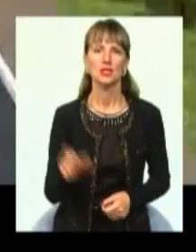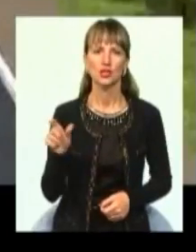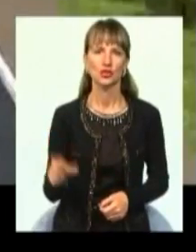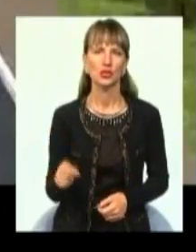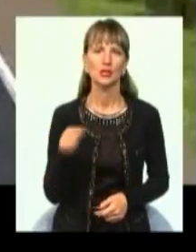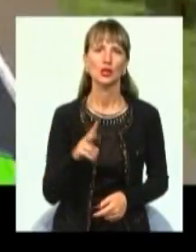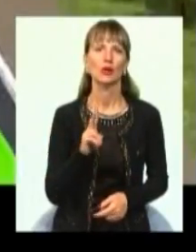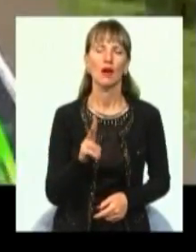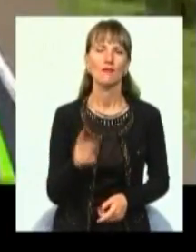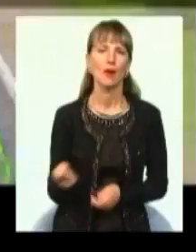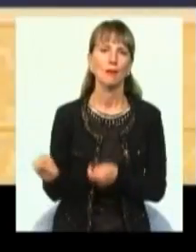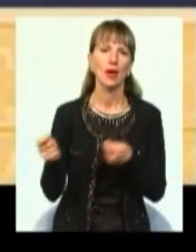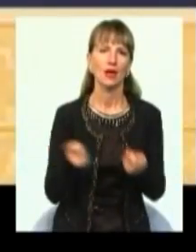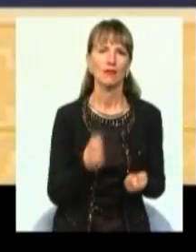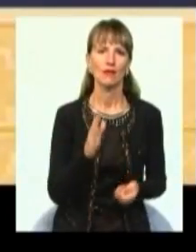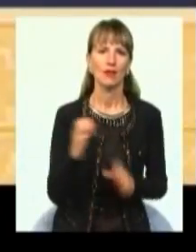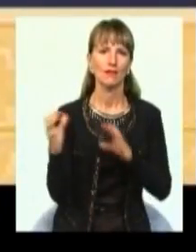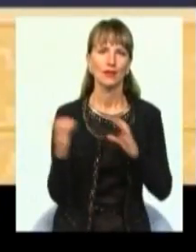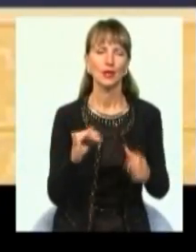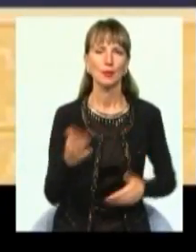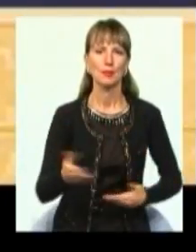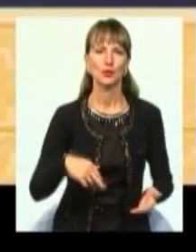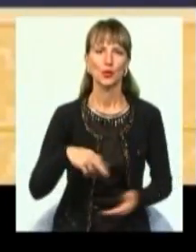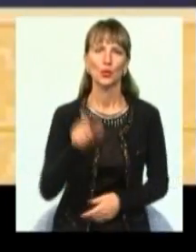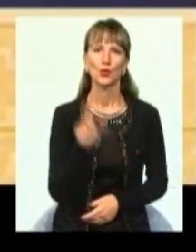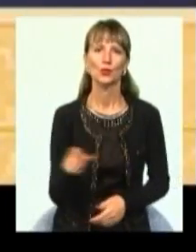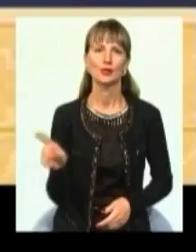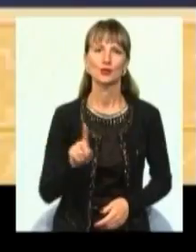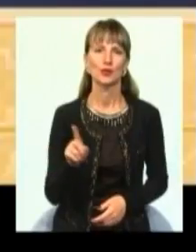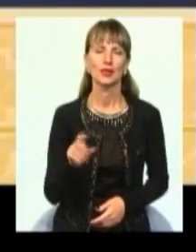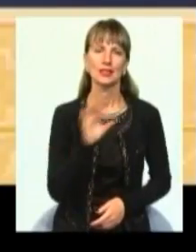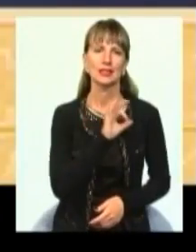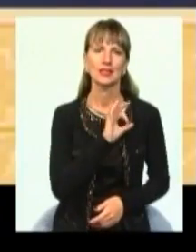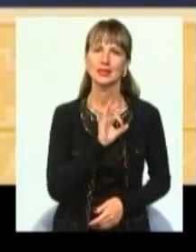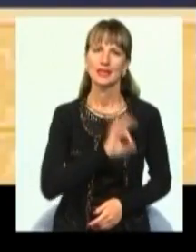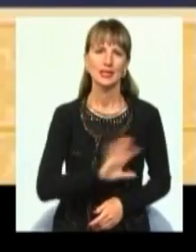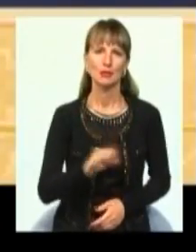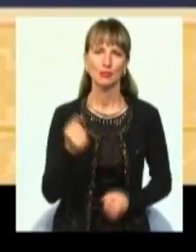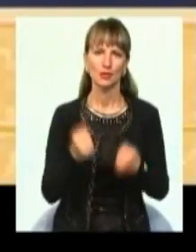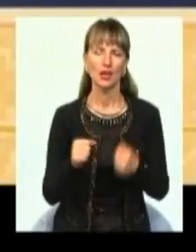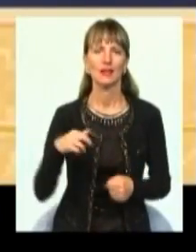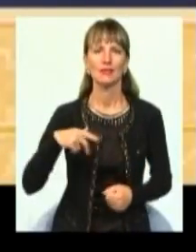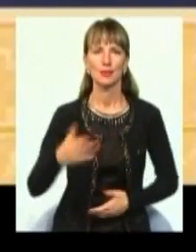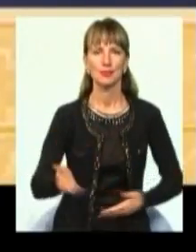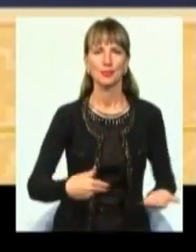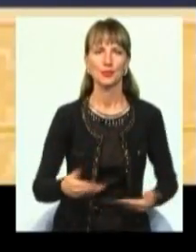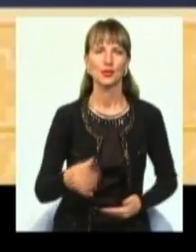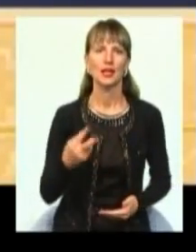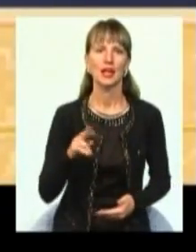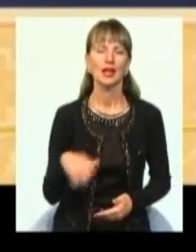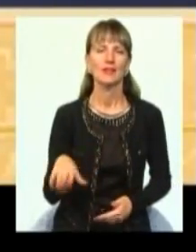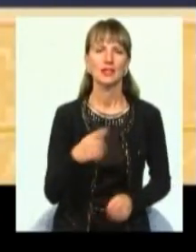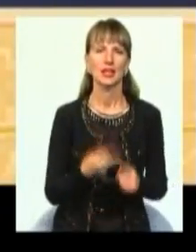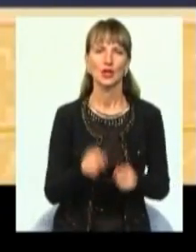ті, кого перевозять у транспорті, та пішоходи – люди, що не використовують транспорт, а пересуваються пішки. І для всіх